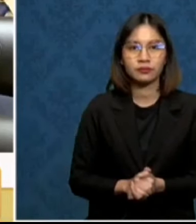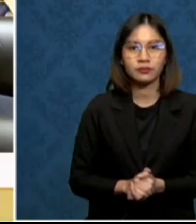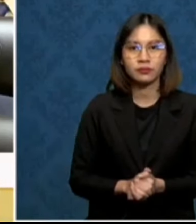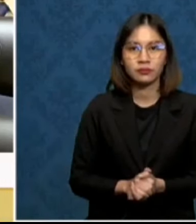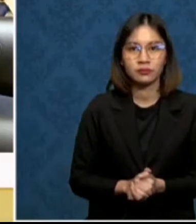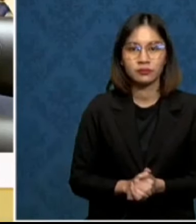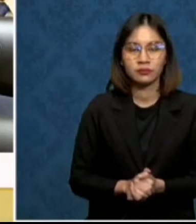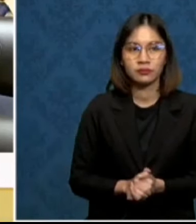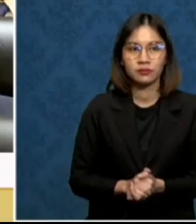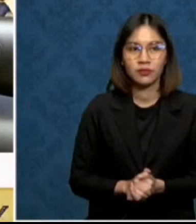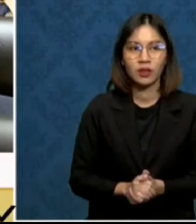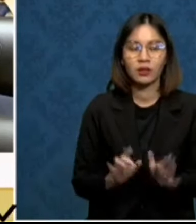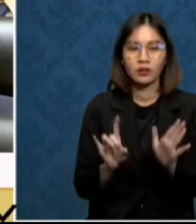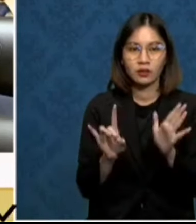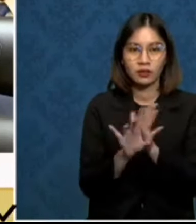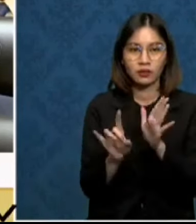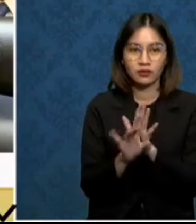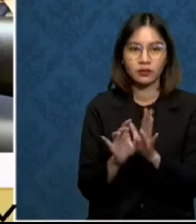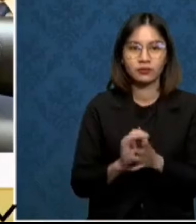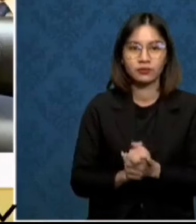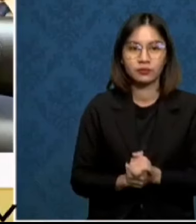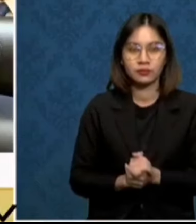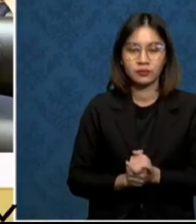ครับสุดท้าย